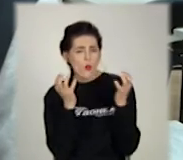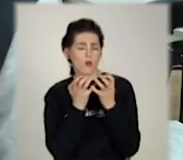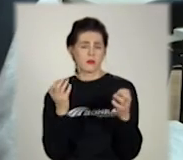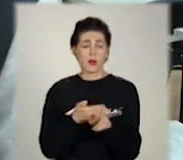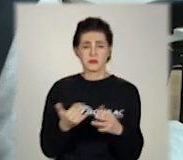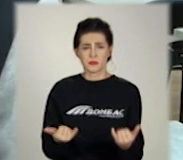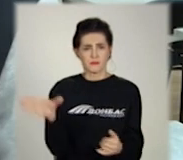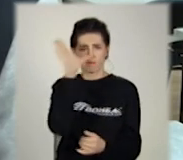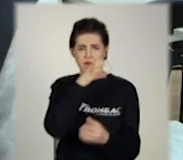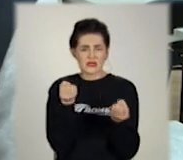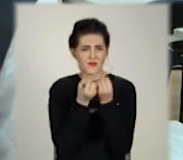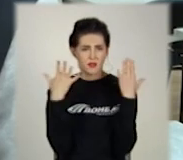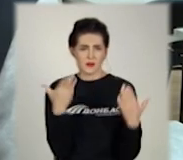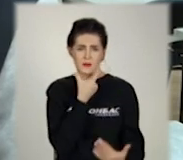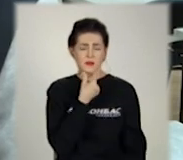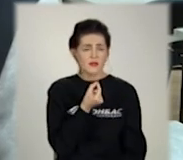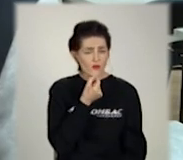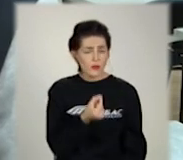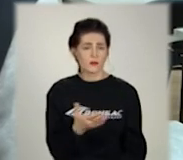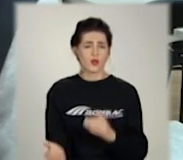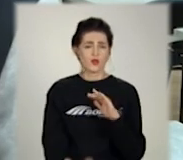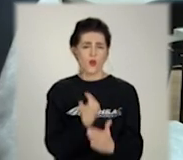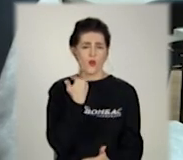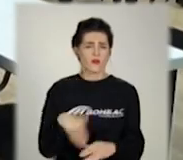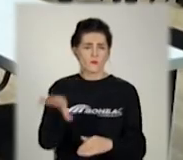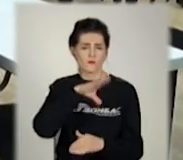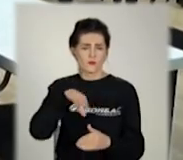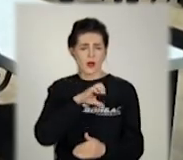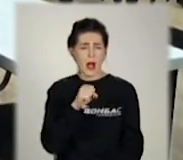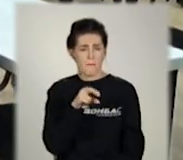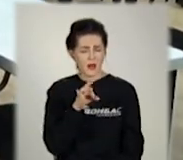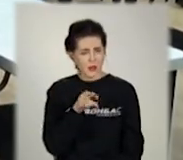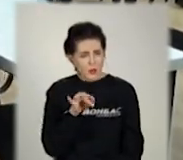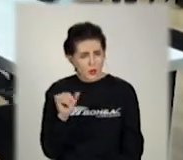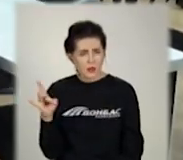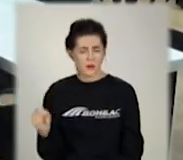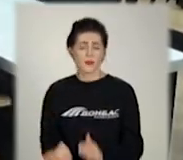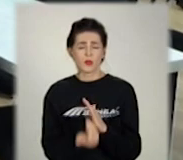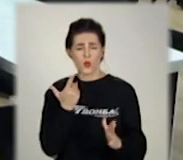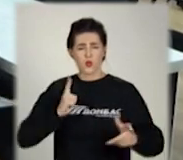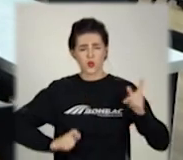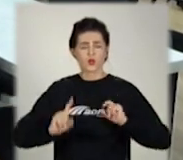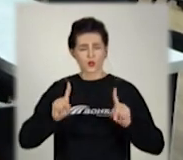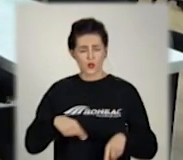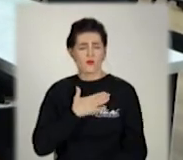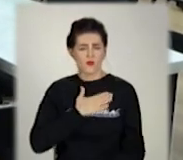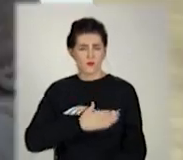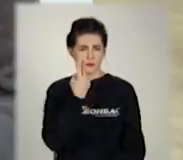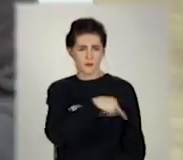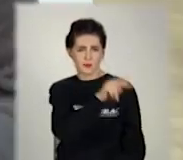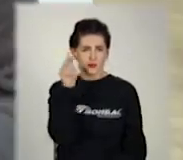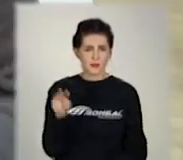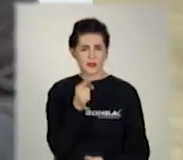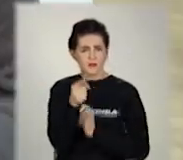тут добре освітлене все. З'явилася нова апаратура. Однокурсники теж задоволені. Ну, все помінялося взагалі. Ну, тут